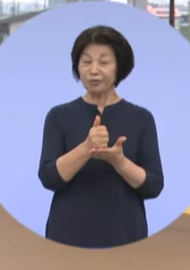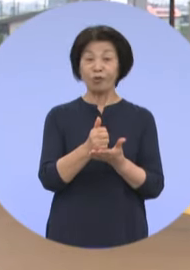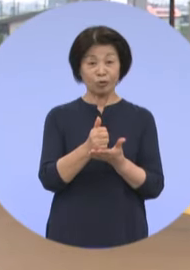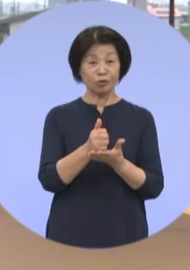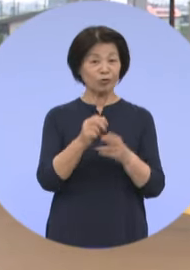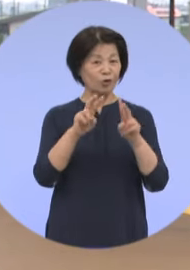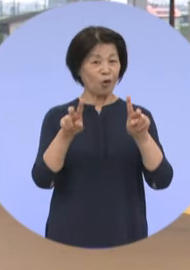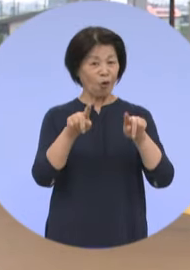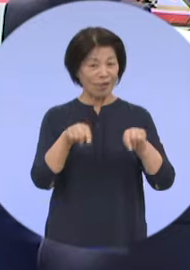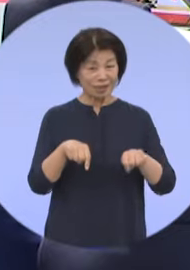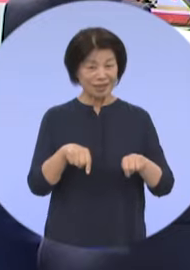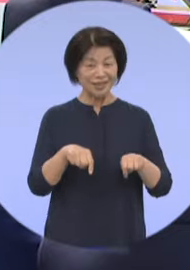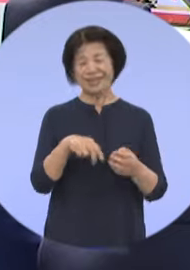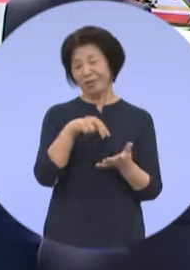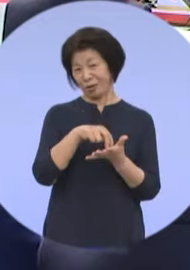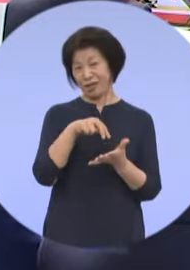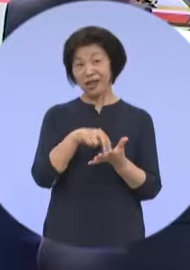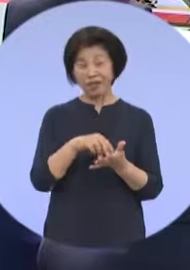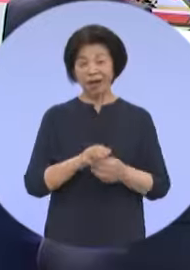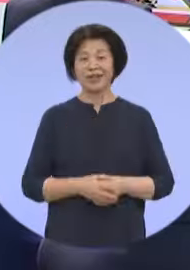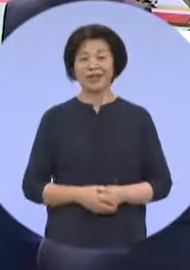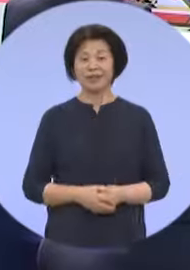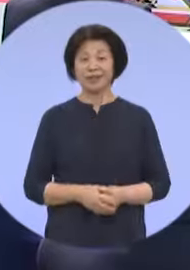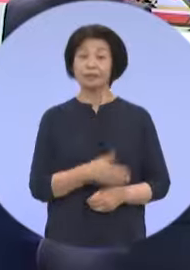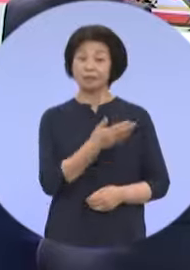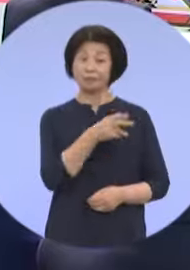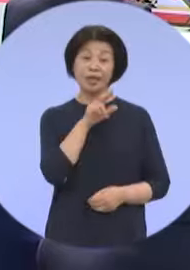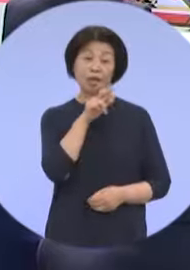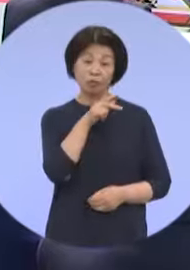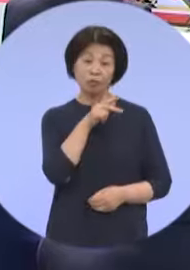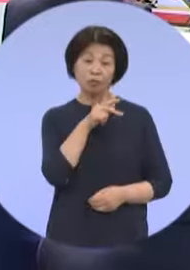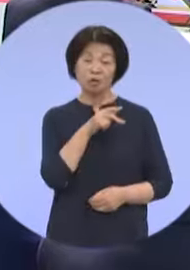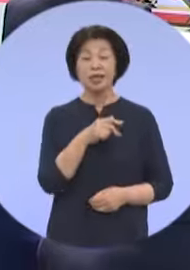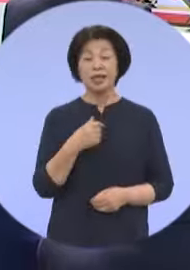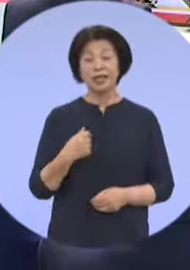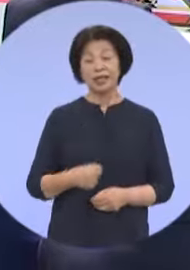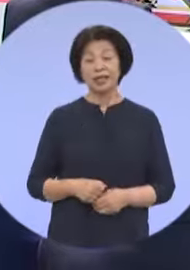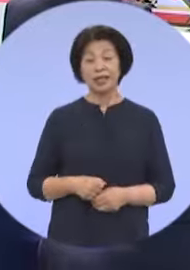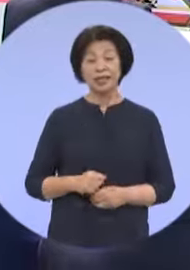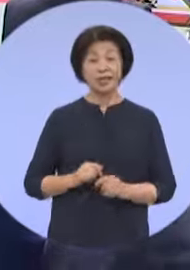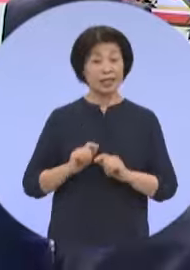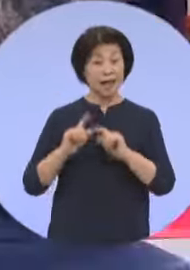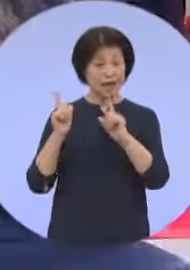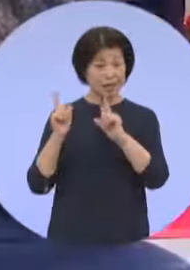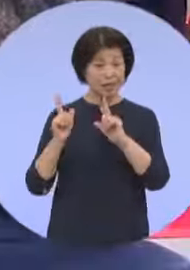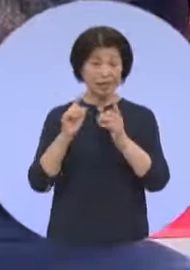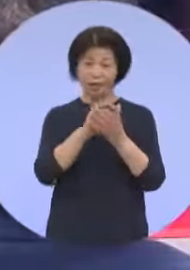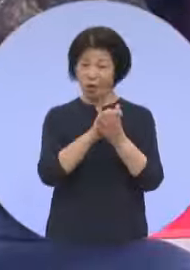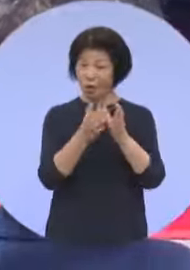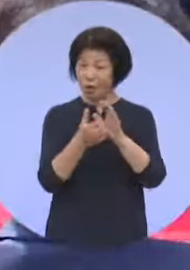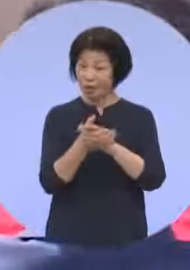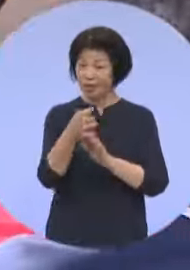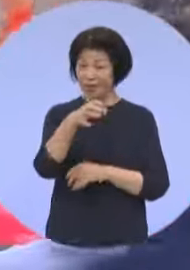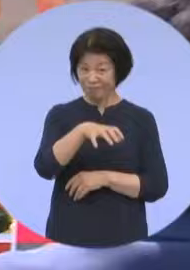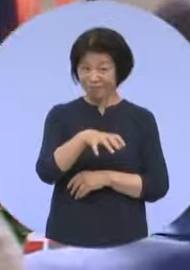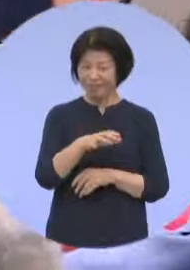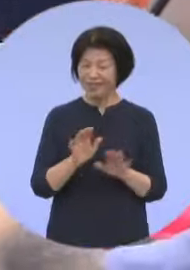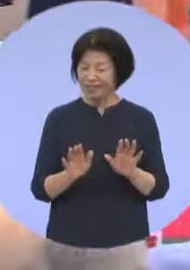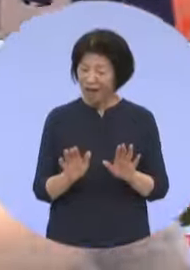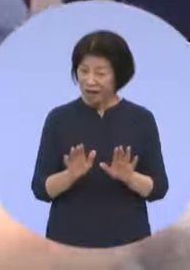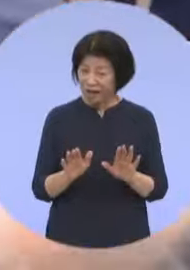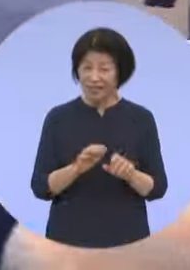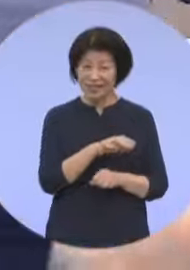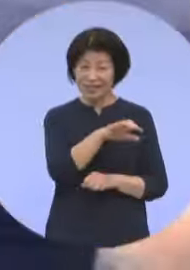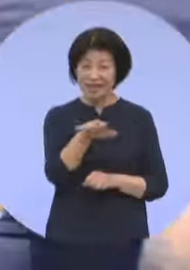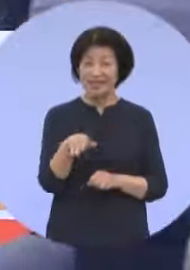して、岐阜東幼稚園の園児20名の歌と踊